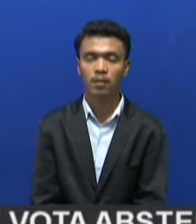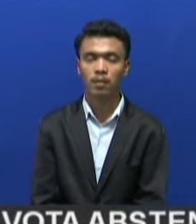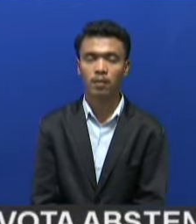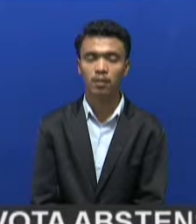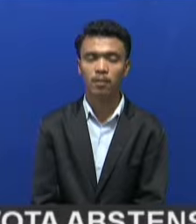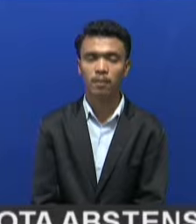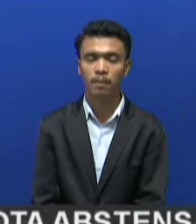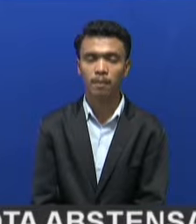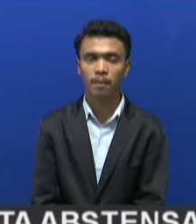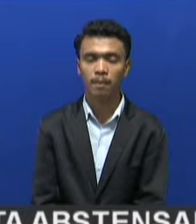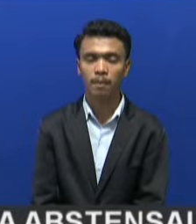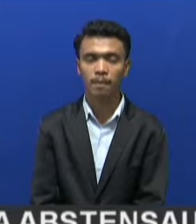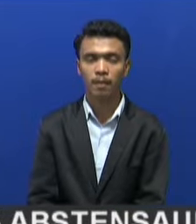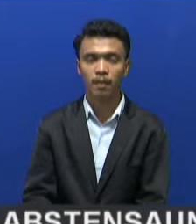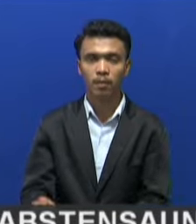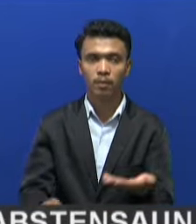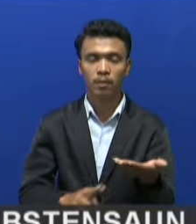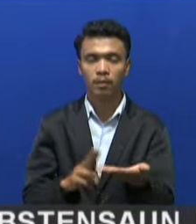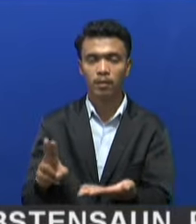turanama